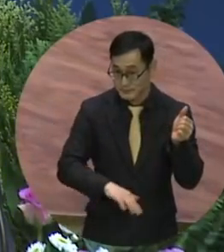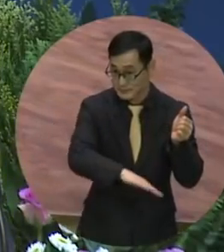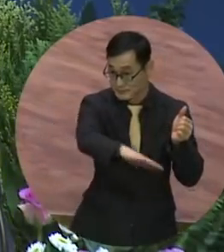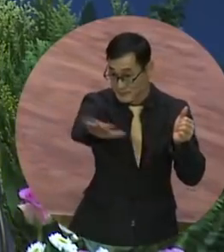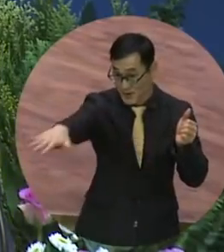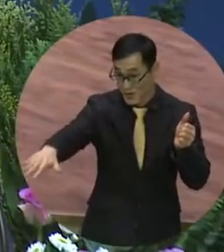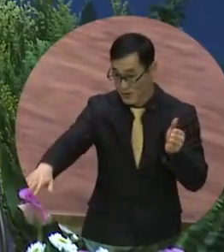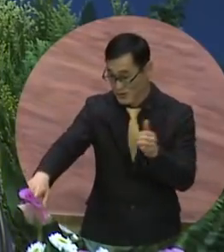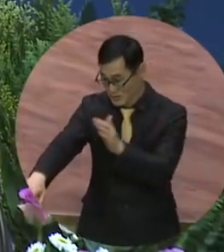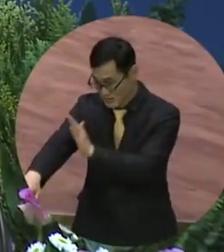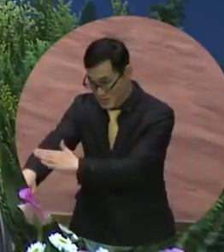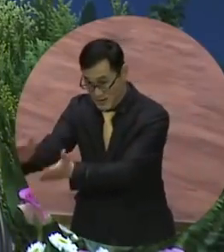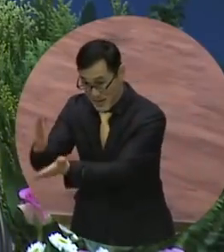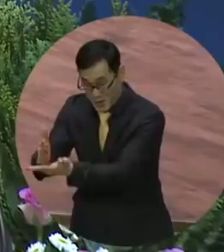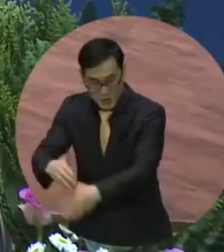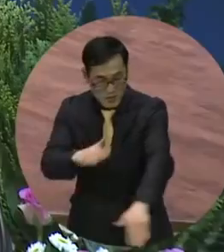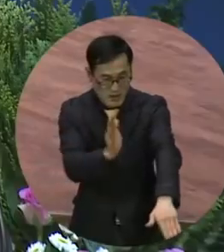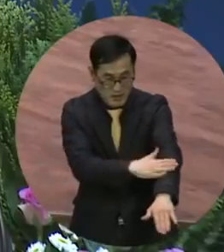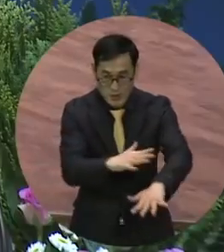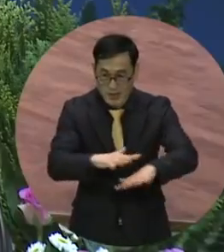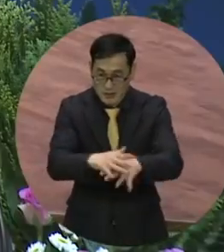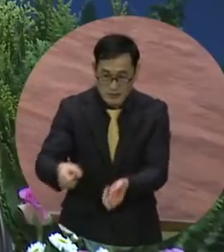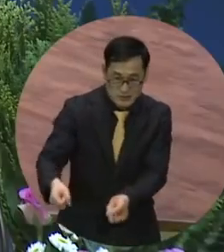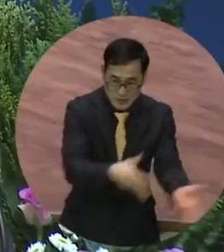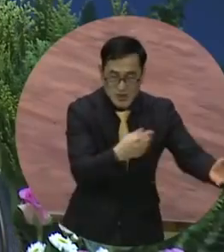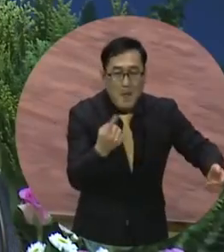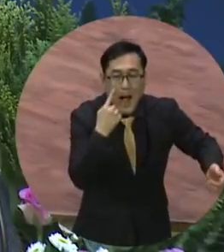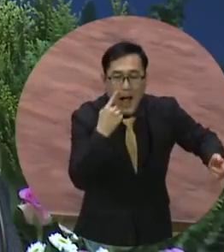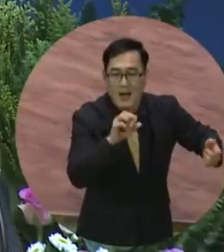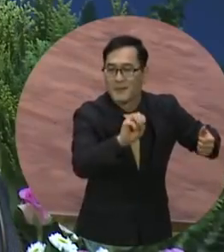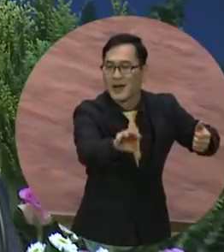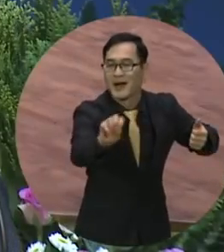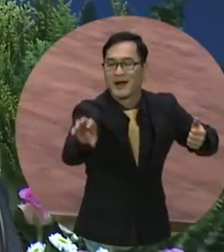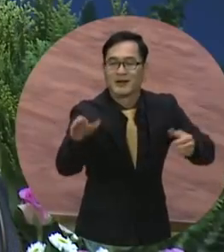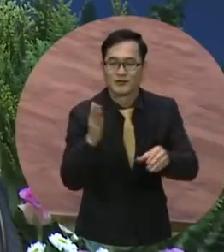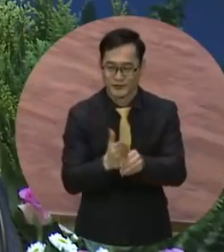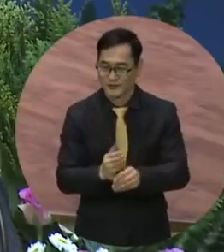오른편에 그물을 던져라고 말씀하고 있어요. 이해 안 됩니다.